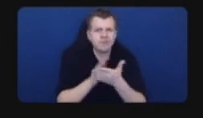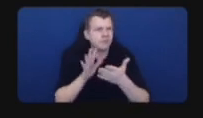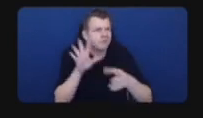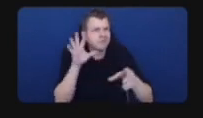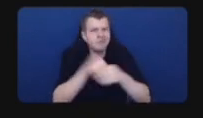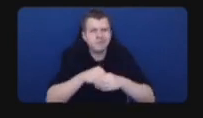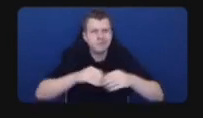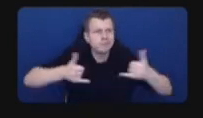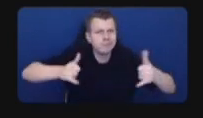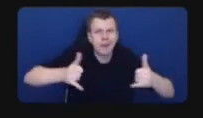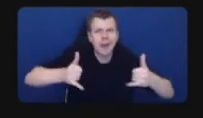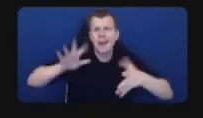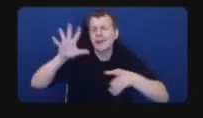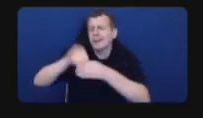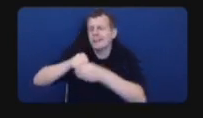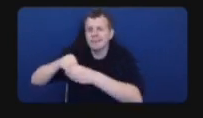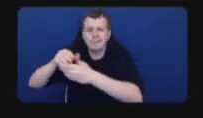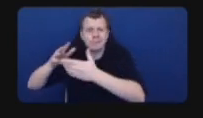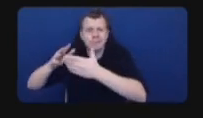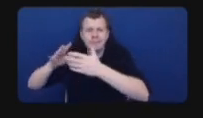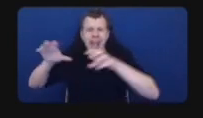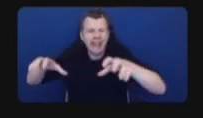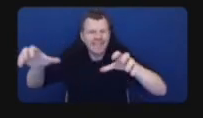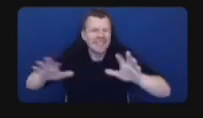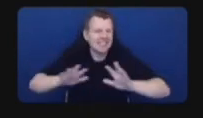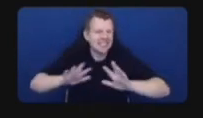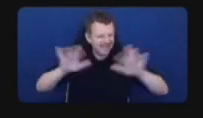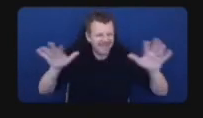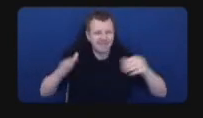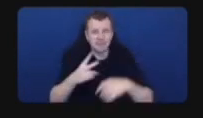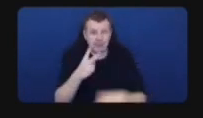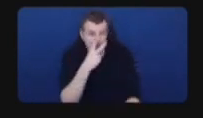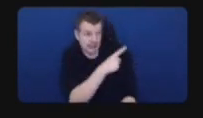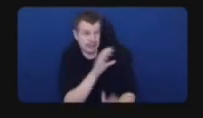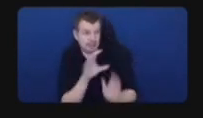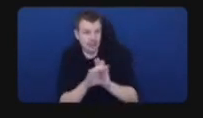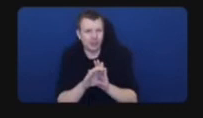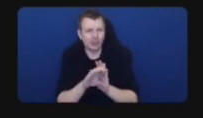包括是如果你们家里人有很, 有一些老人, 有一些人比较容易得病的, 这样也可以保护他们。